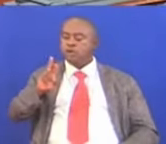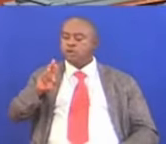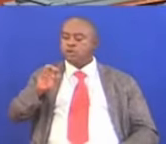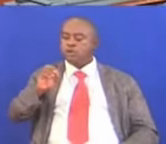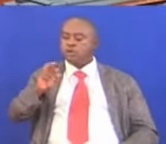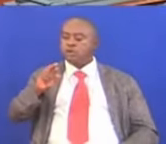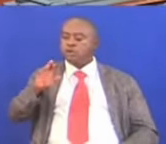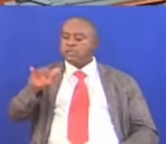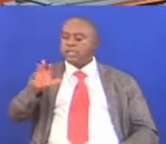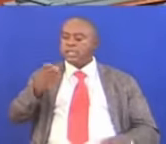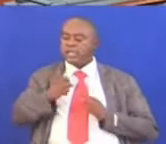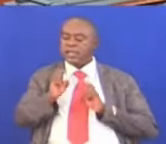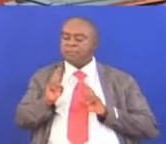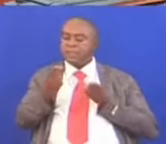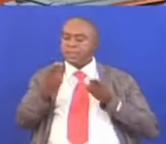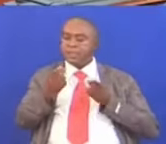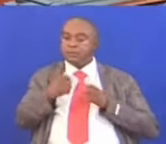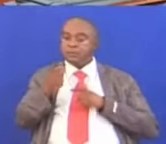ruja